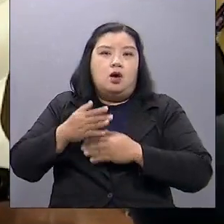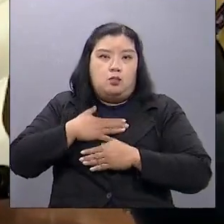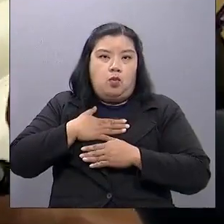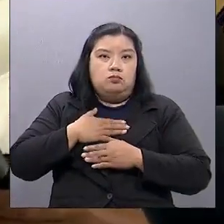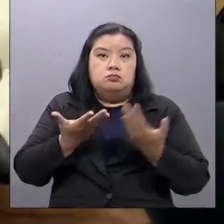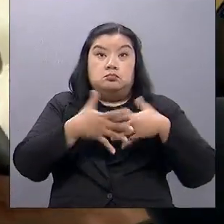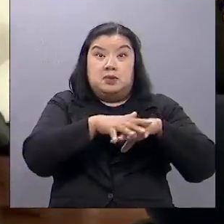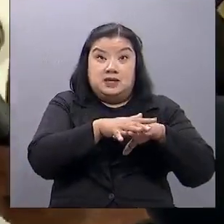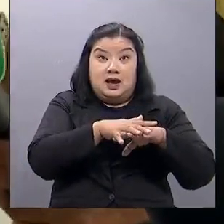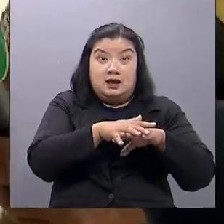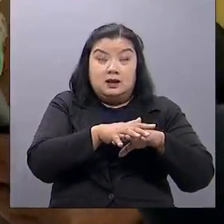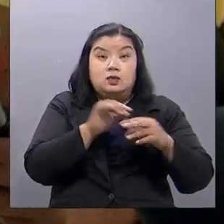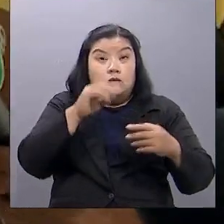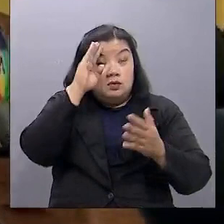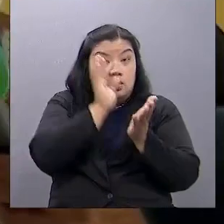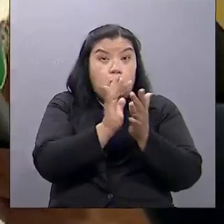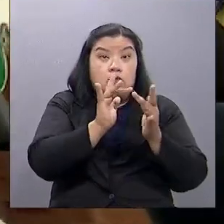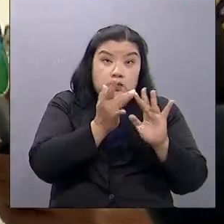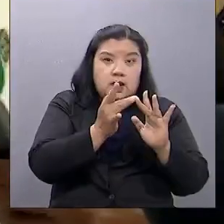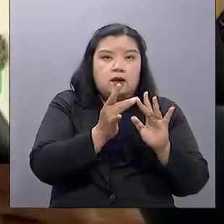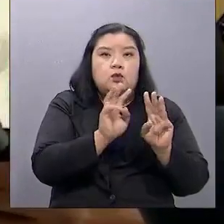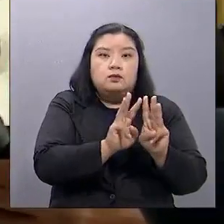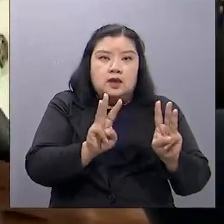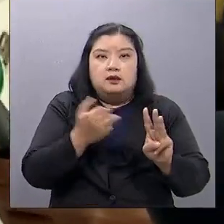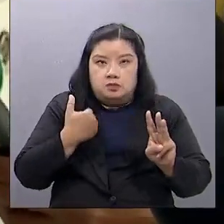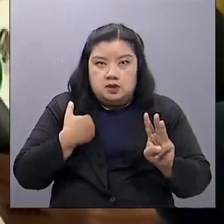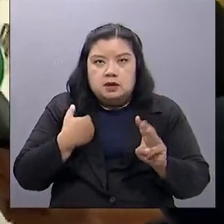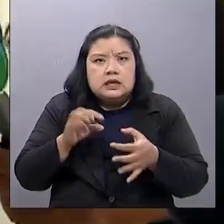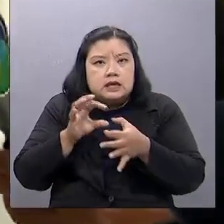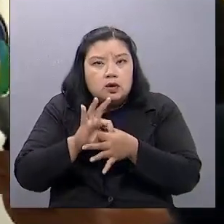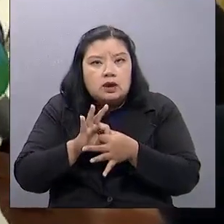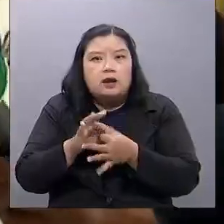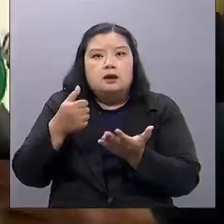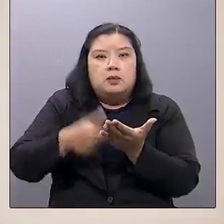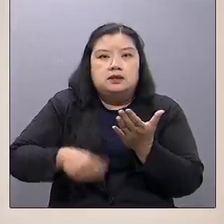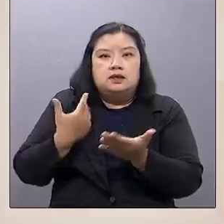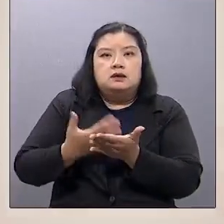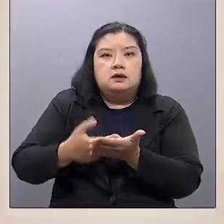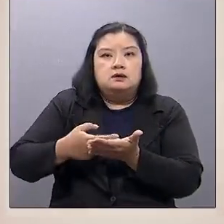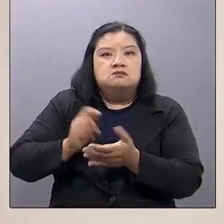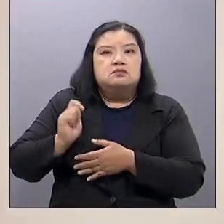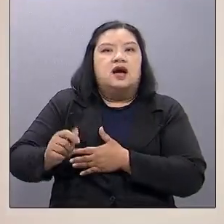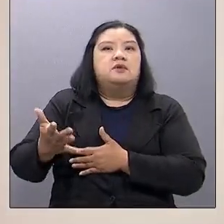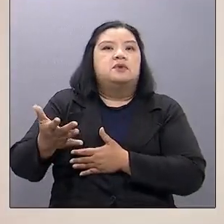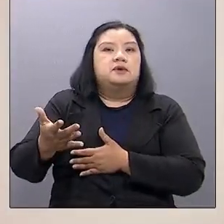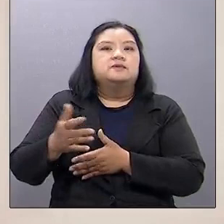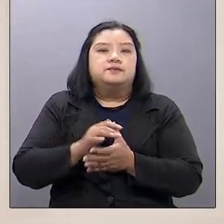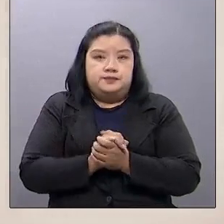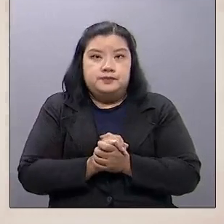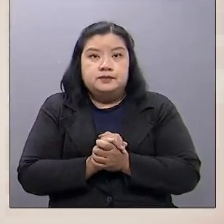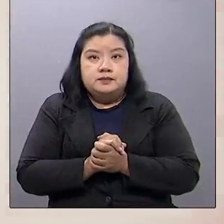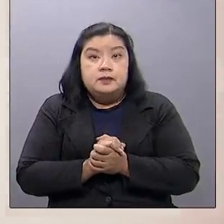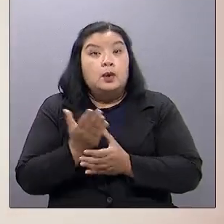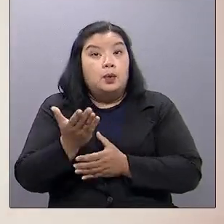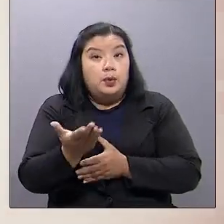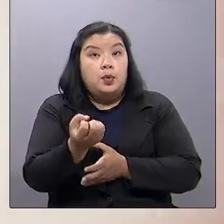งภาษีนะครับวันนี้จึงมาให้ปอสอเนี่ยดำเนินการตามกฎหมายนะครับ นายอัจฉริยะบอกด้วยนะค